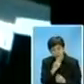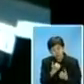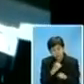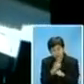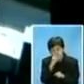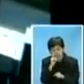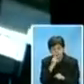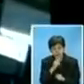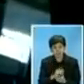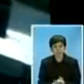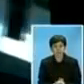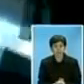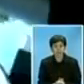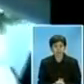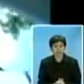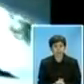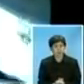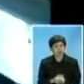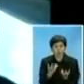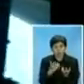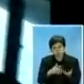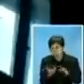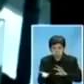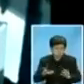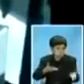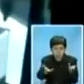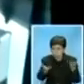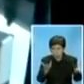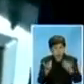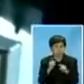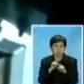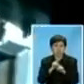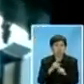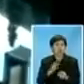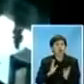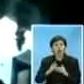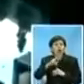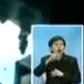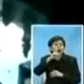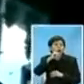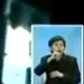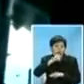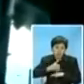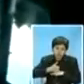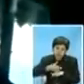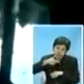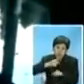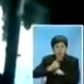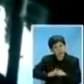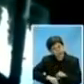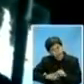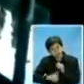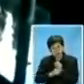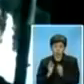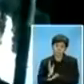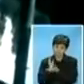นี้นะครับล้มระเนระนาดอยู่นั้นนะครับก็คือสุขาลอยน้ำที่มีผู้บ